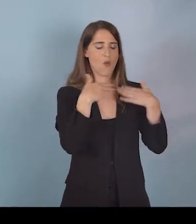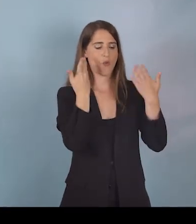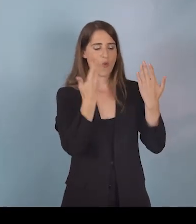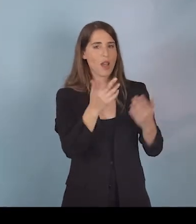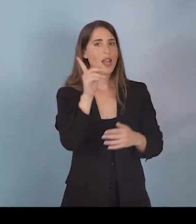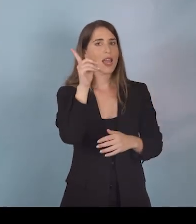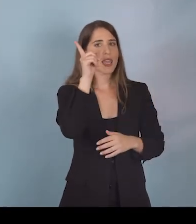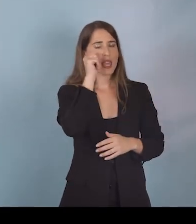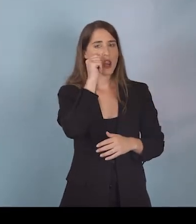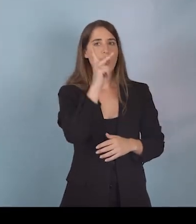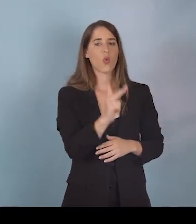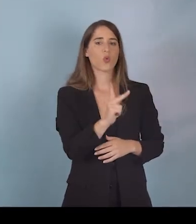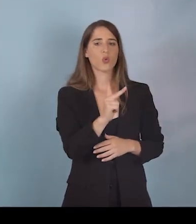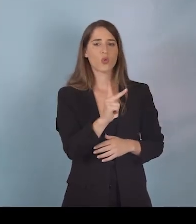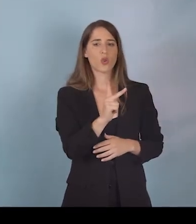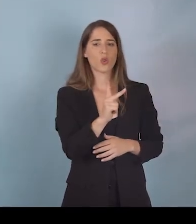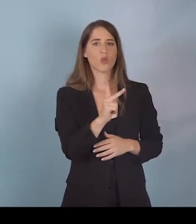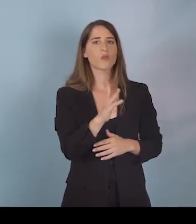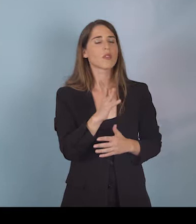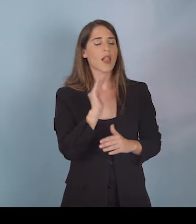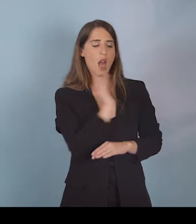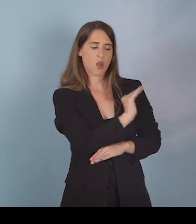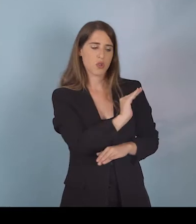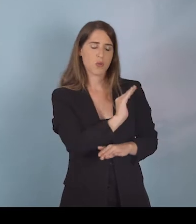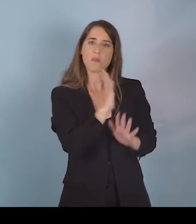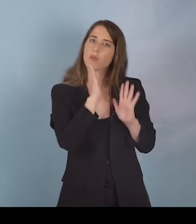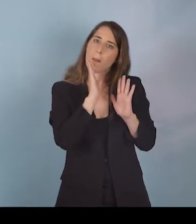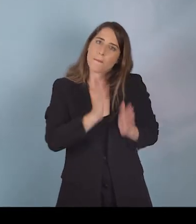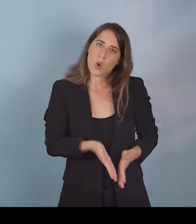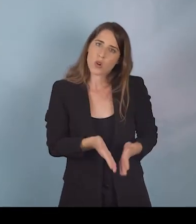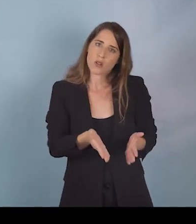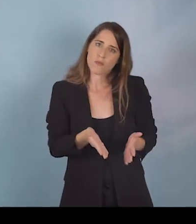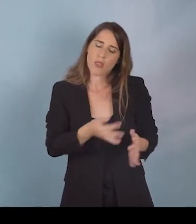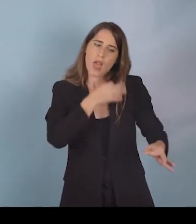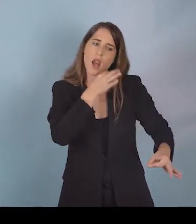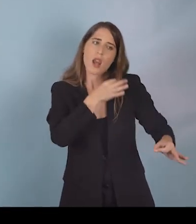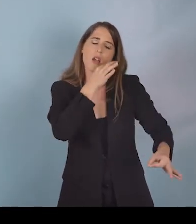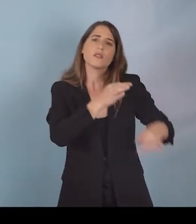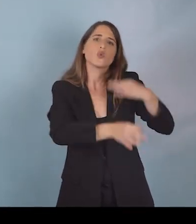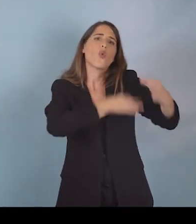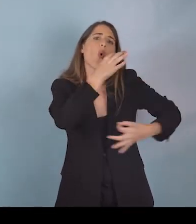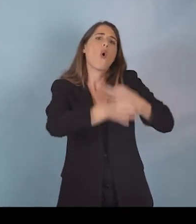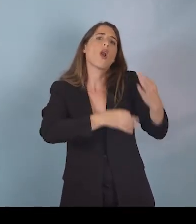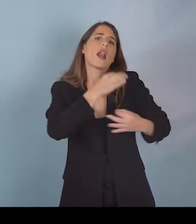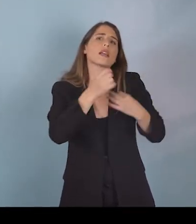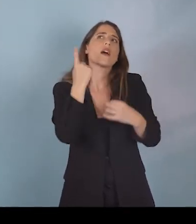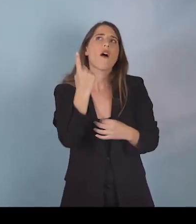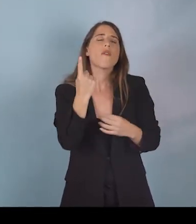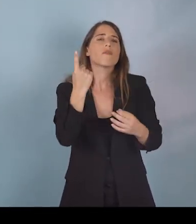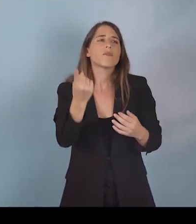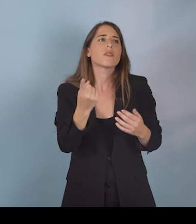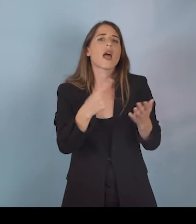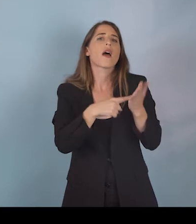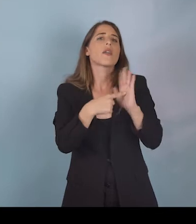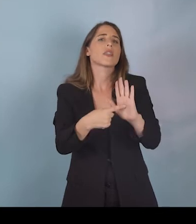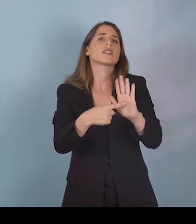Ελλάδα, το γραφείο του εκπροσώπου του Ευρωπαϊκού Κοινοβουλίου στην Ελλάδα, τον κύριο Κούντουρο, αν μπορεί να σχολιάσει